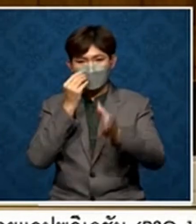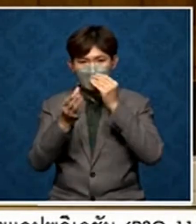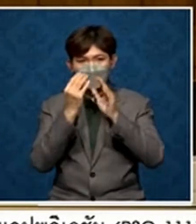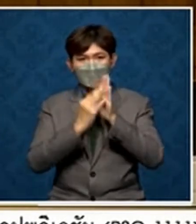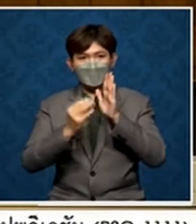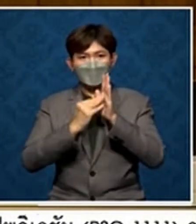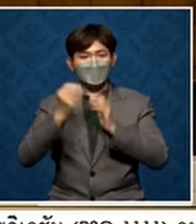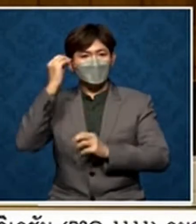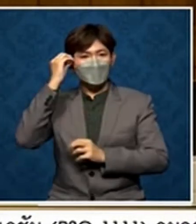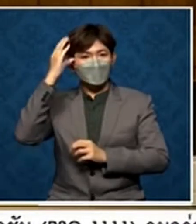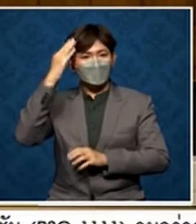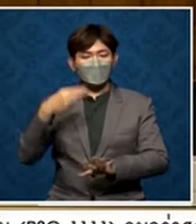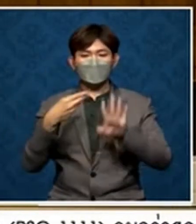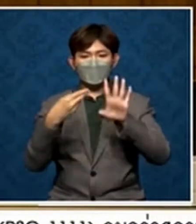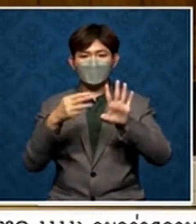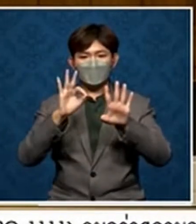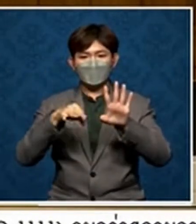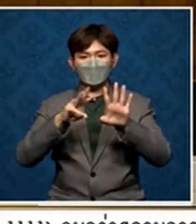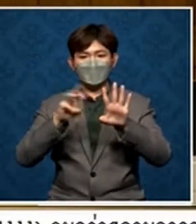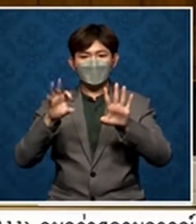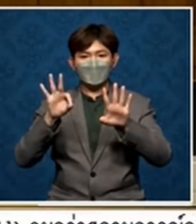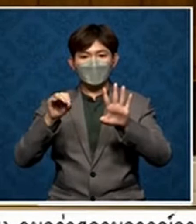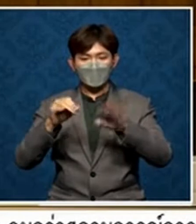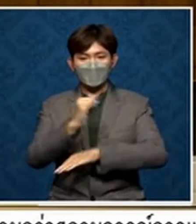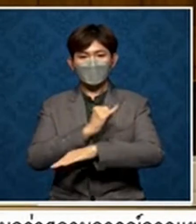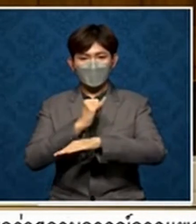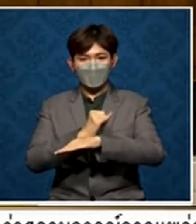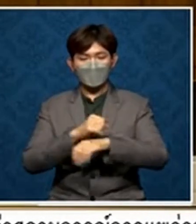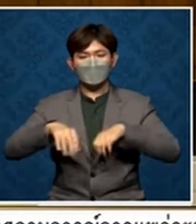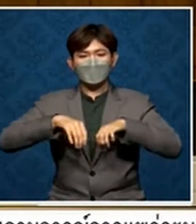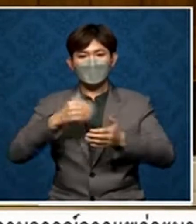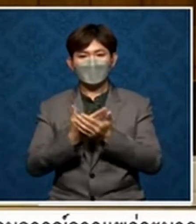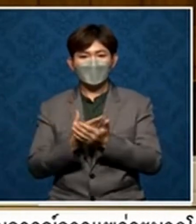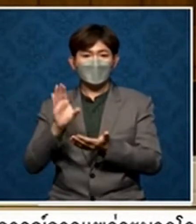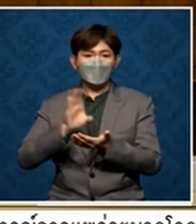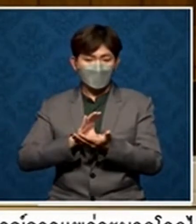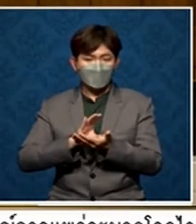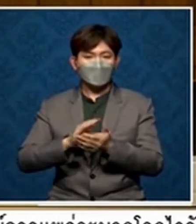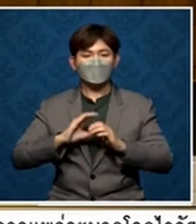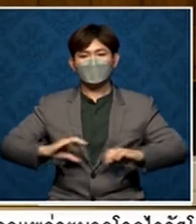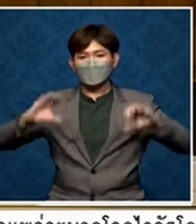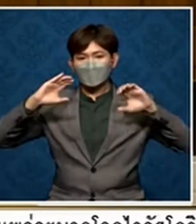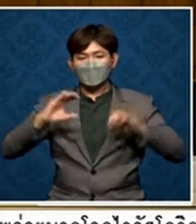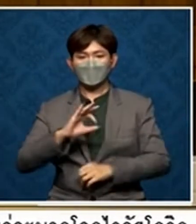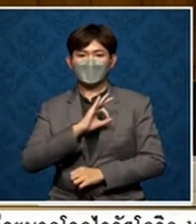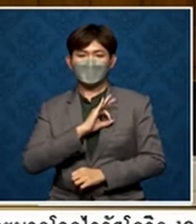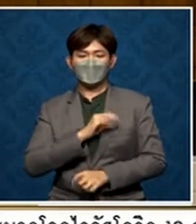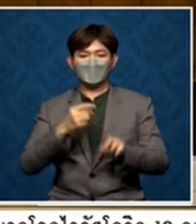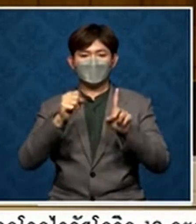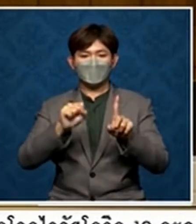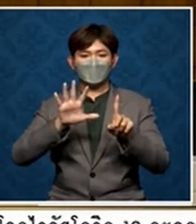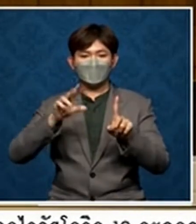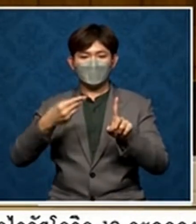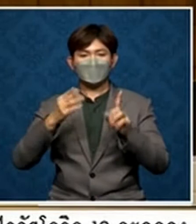นี้อันนี้เป็นคำพูดที่มีการแชร์กันเยอะเลยนะคะอีกประเด็นหนึ่งที่มีการแชร์กันเยอะคือก่อนหน้านี้นะคะมันมีการอภิปราย